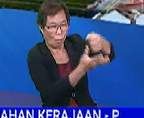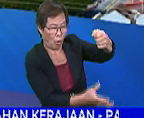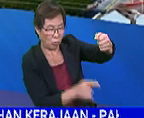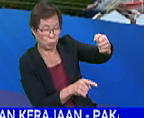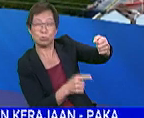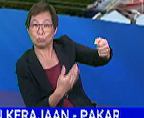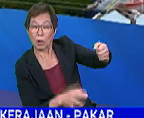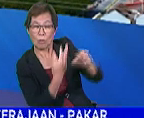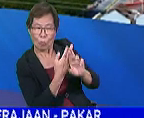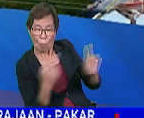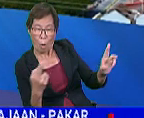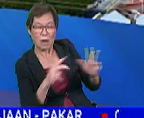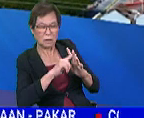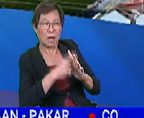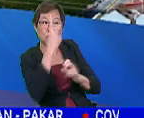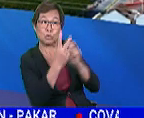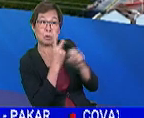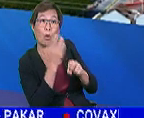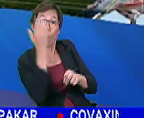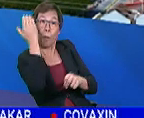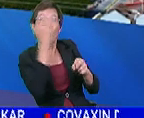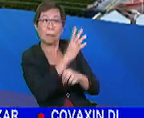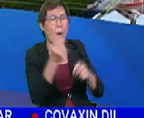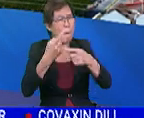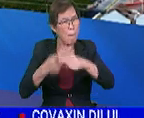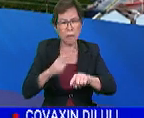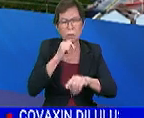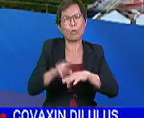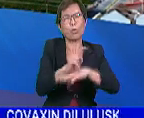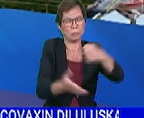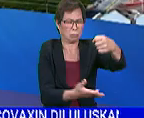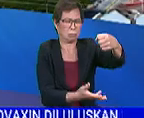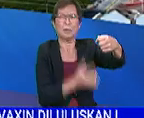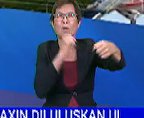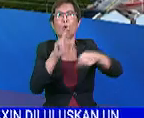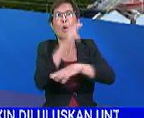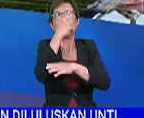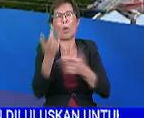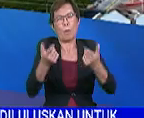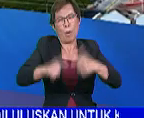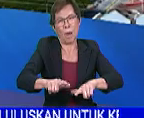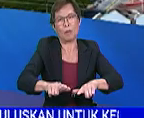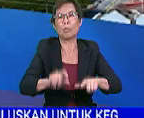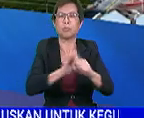berkenaan telah disediakan sejak dua tahun lepas namun tidak digunakan berikutan pandemik